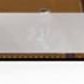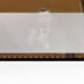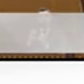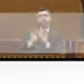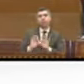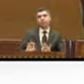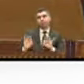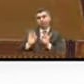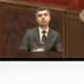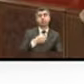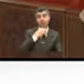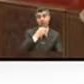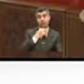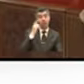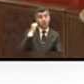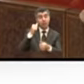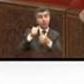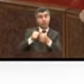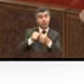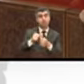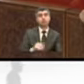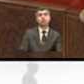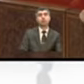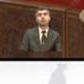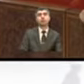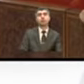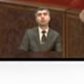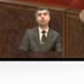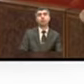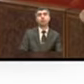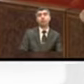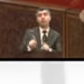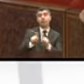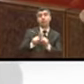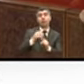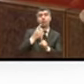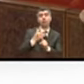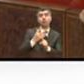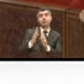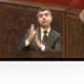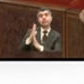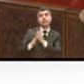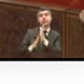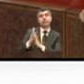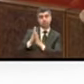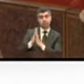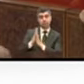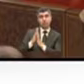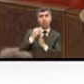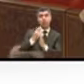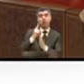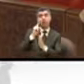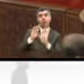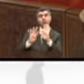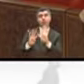المساطر وشكرا. الأمر كيتعلق ب بظاهر قديم في المغرب اللي هو كيرجع لسنة 1963 والذي